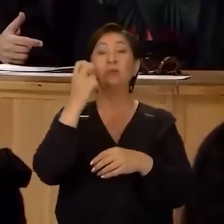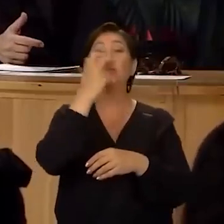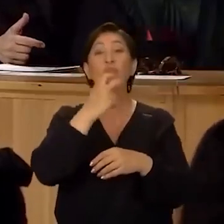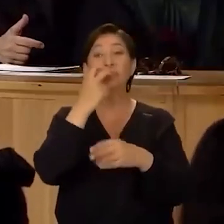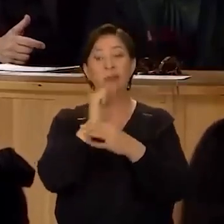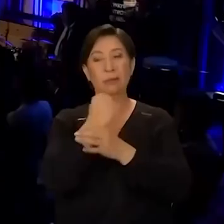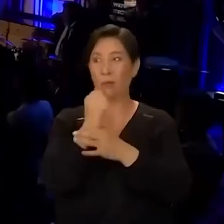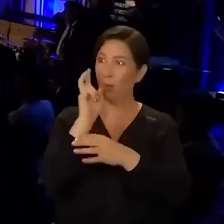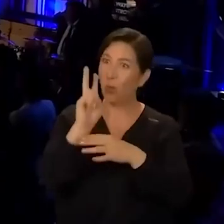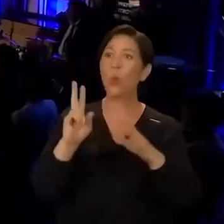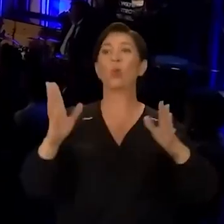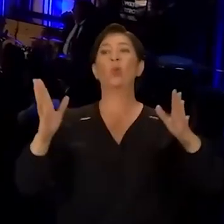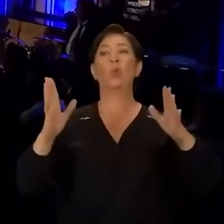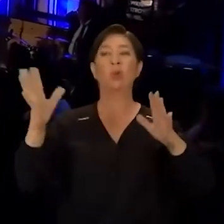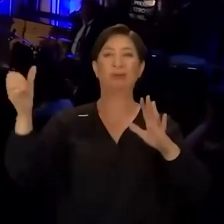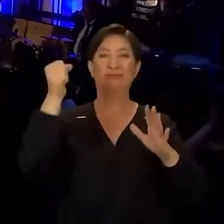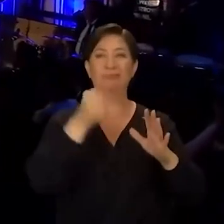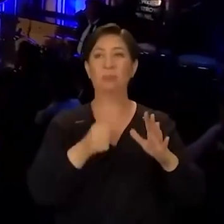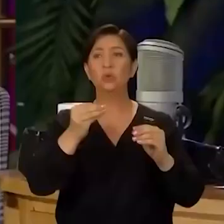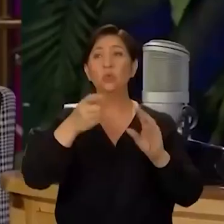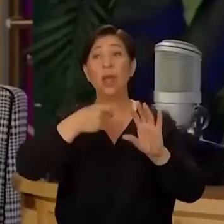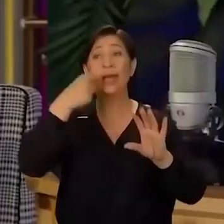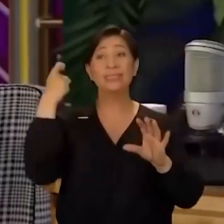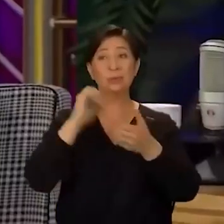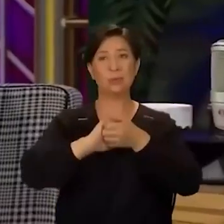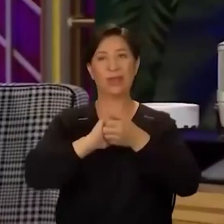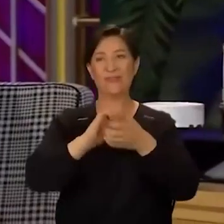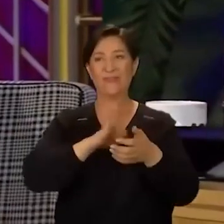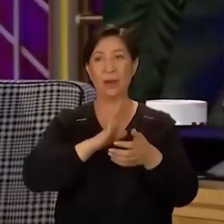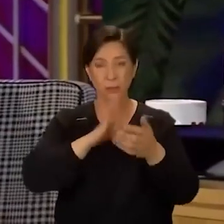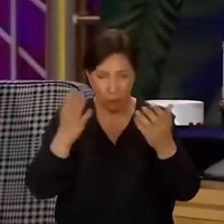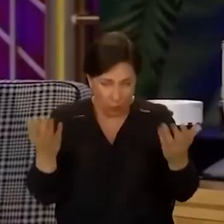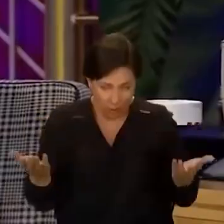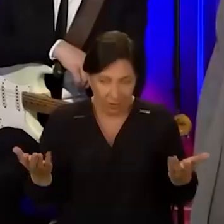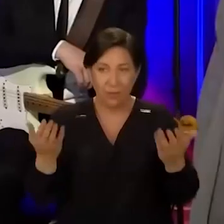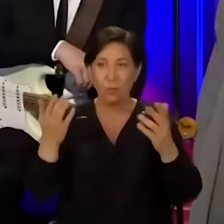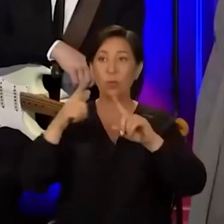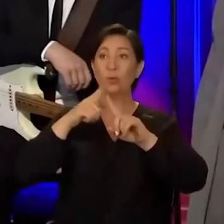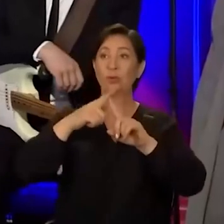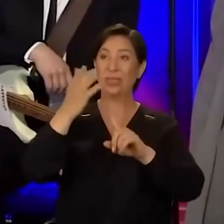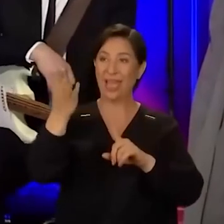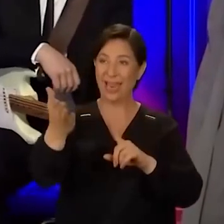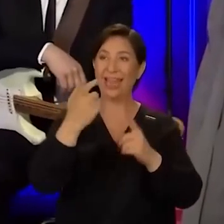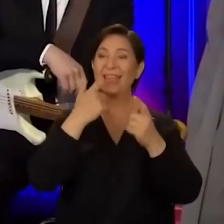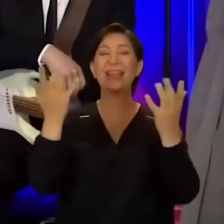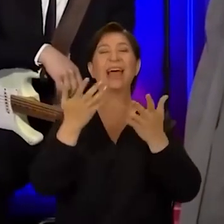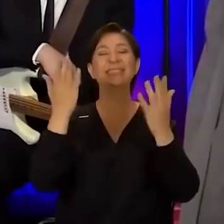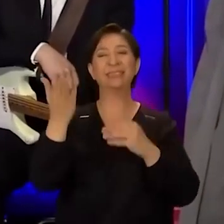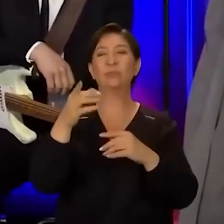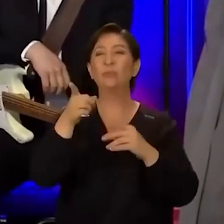kabiliyet olduğunu gördükten sonra Ama burada çok eski tanıdığım dostlarım var Tuncer yıllardır